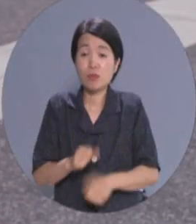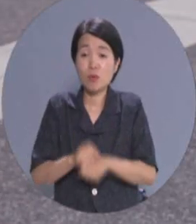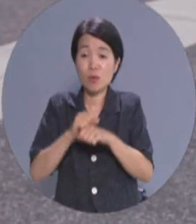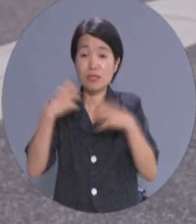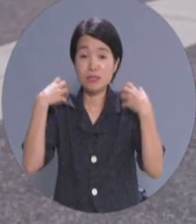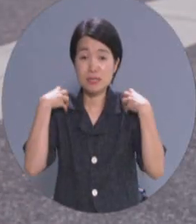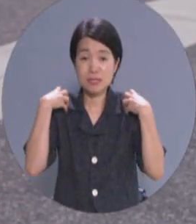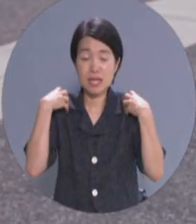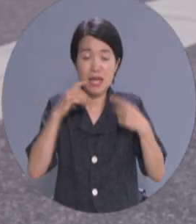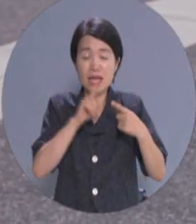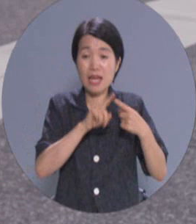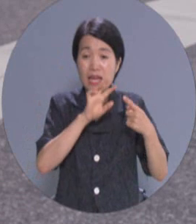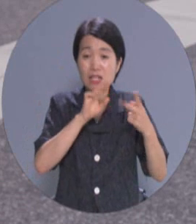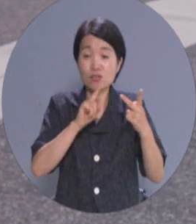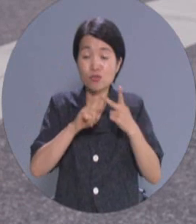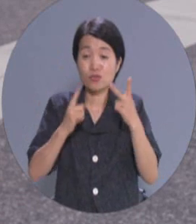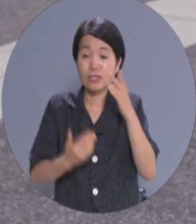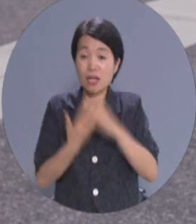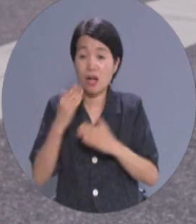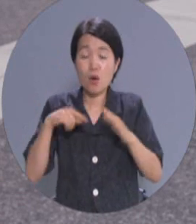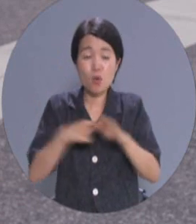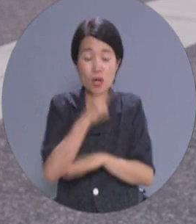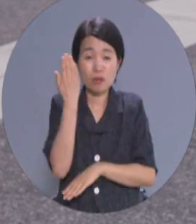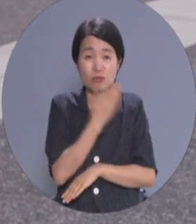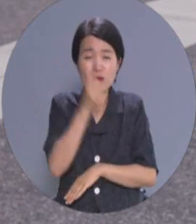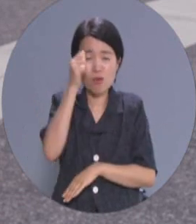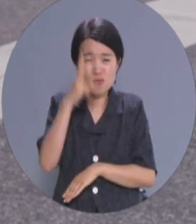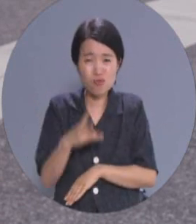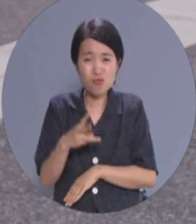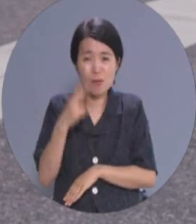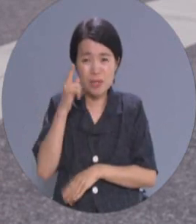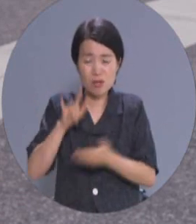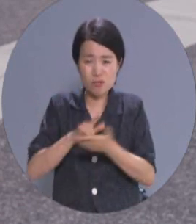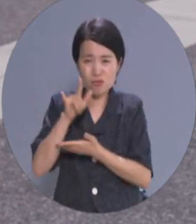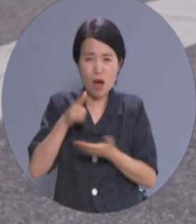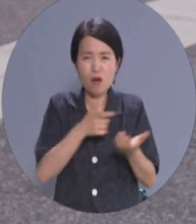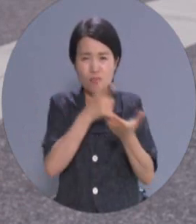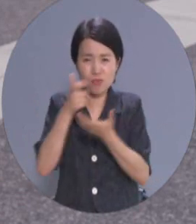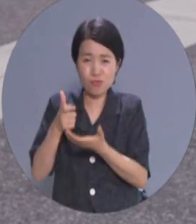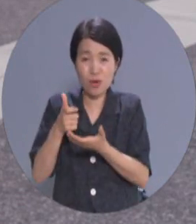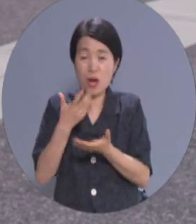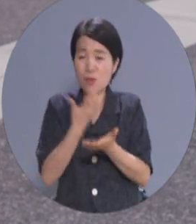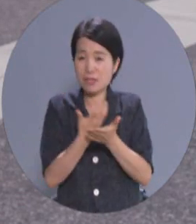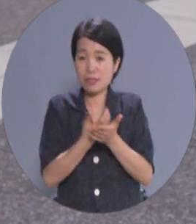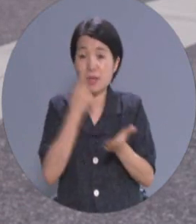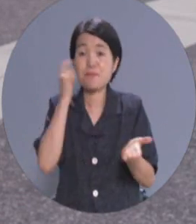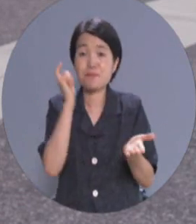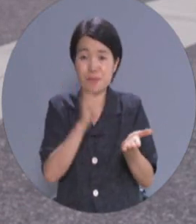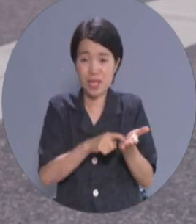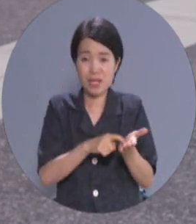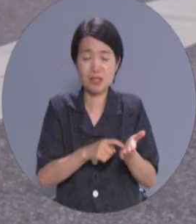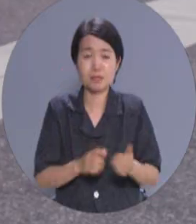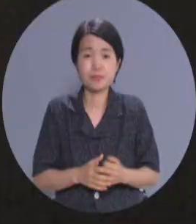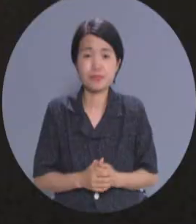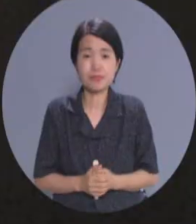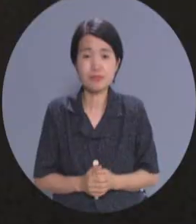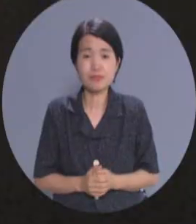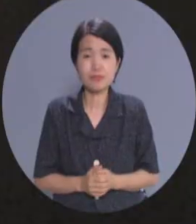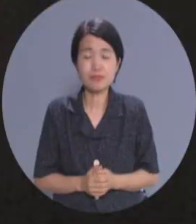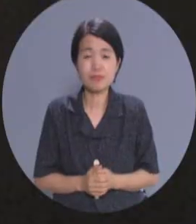이아포 두루개 사건 외에도 당시 여수의 수차례 미공군 폭격을 확인할 수 있는 문서가 발견됐습니다